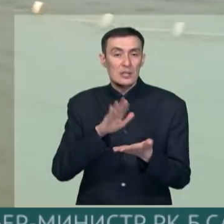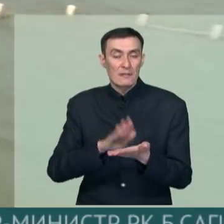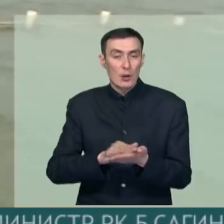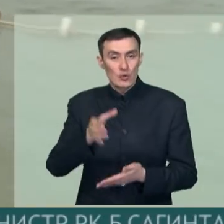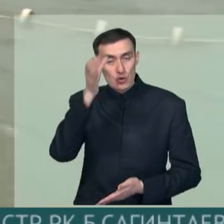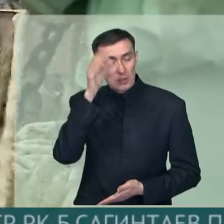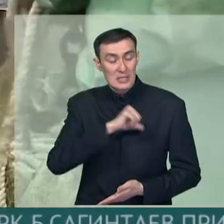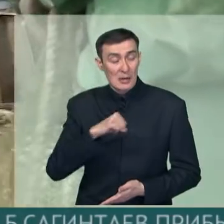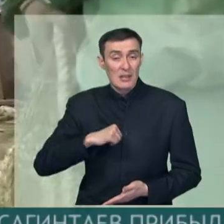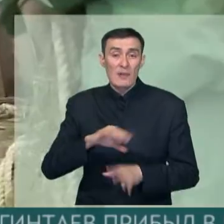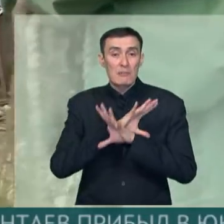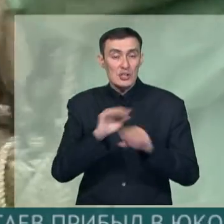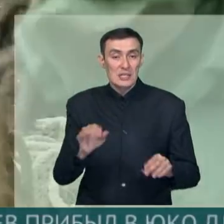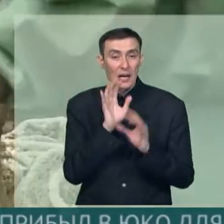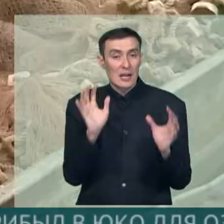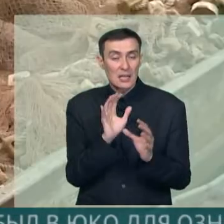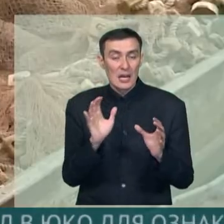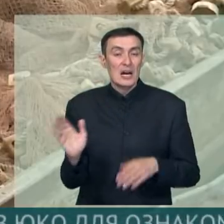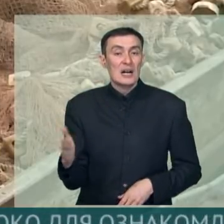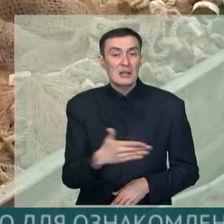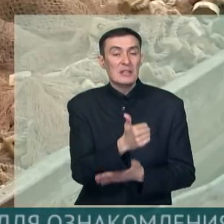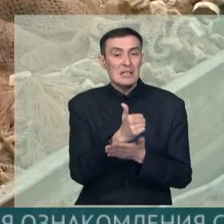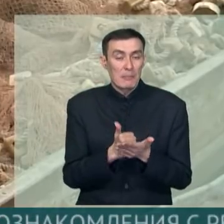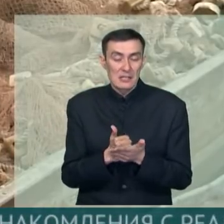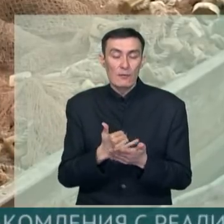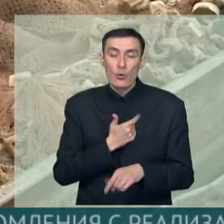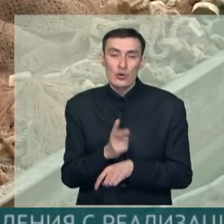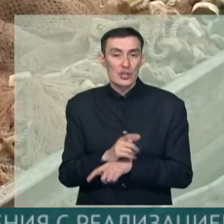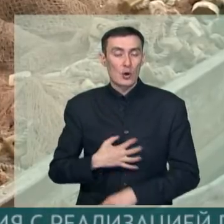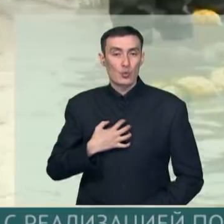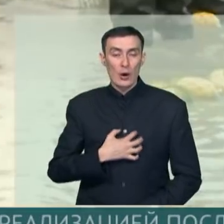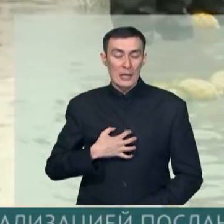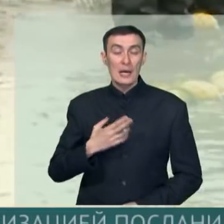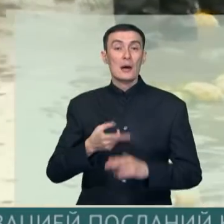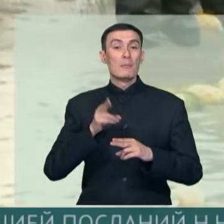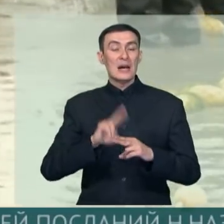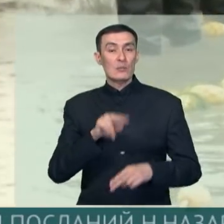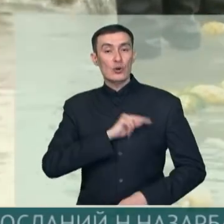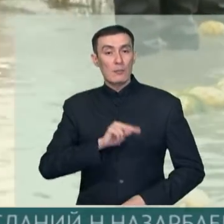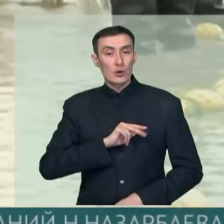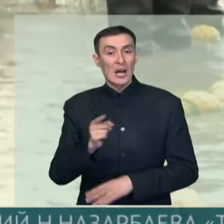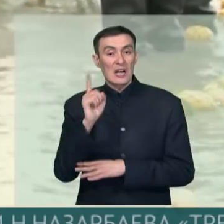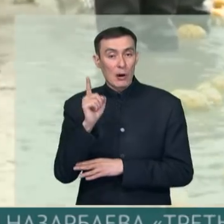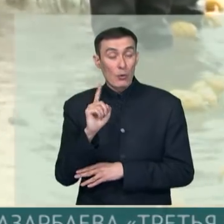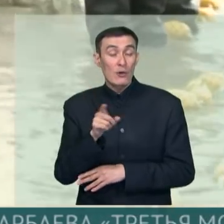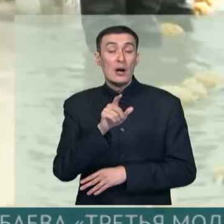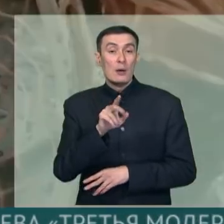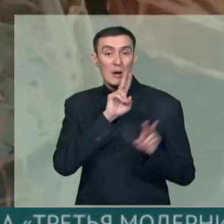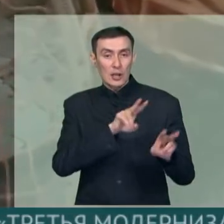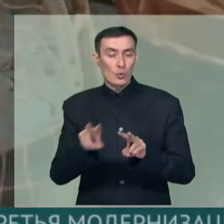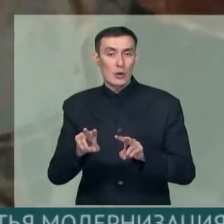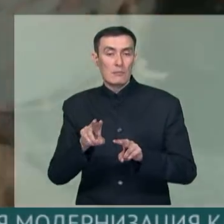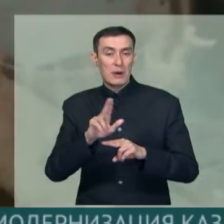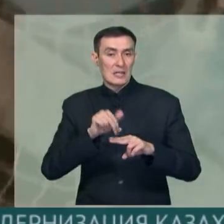ученые. И вообще вопрос сохранения рыбных запасов для нашего региона очень актуальный. Поэтому вся работа рыбаков под контролем